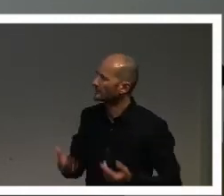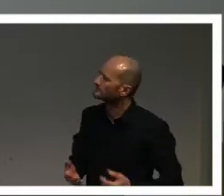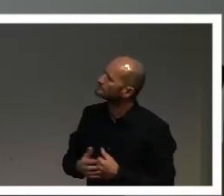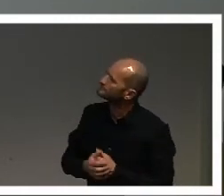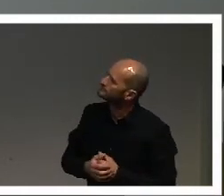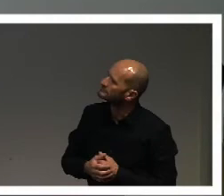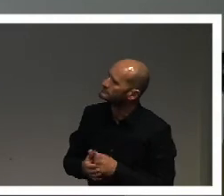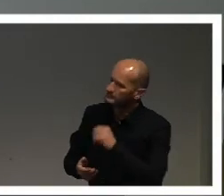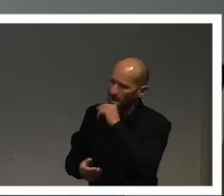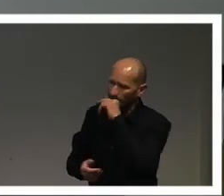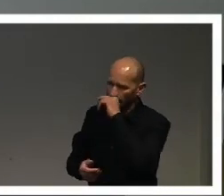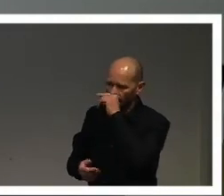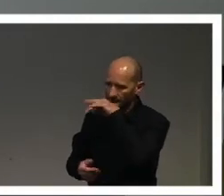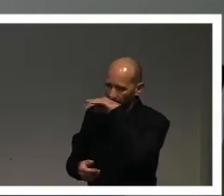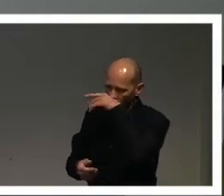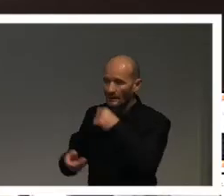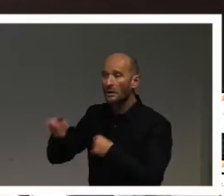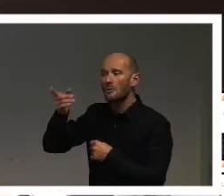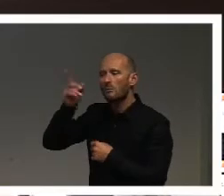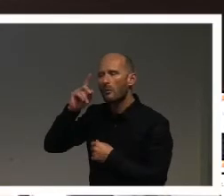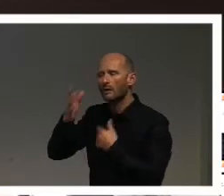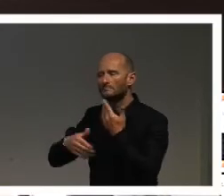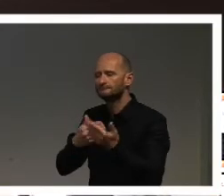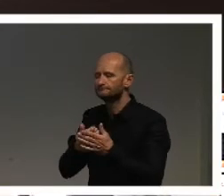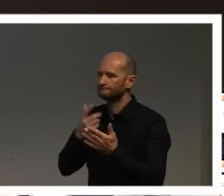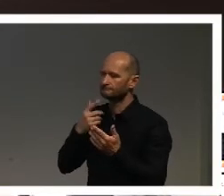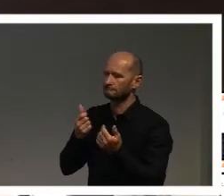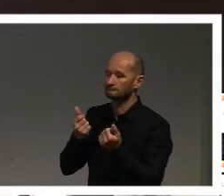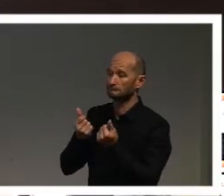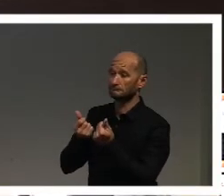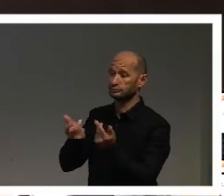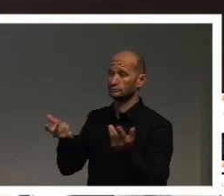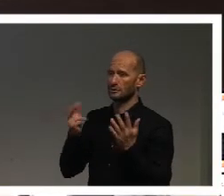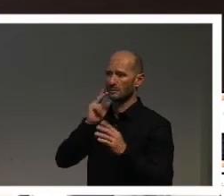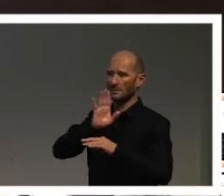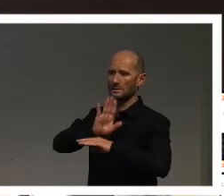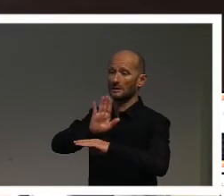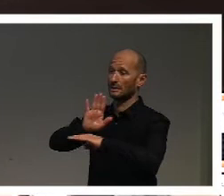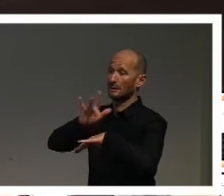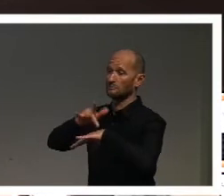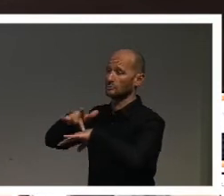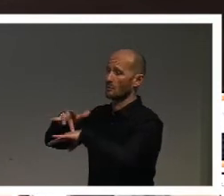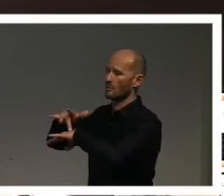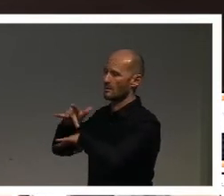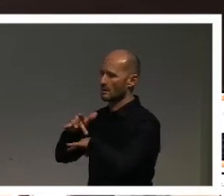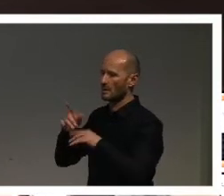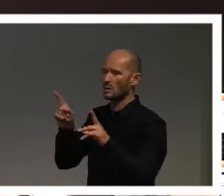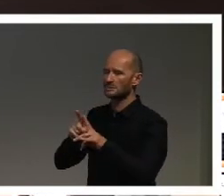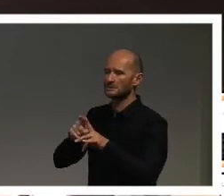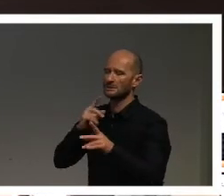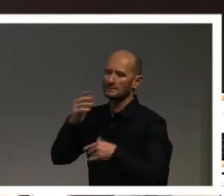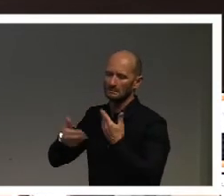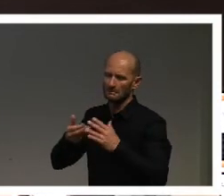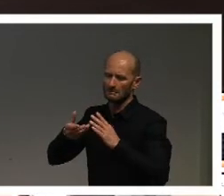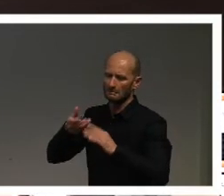Alors, pourquoi je vous parle de tout ça? Parce qu'on parle de polyexposition, mais il y a aussi cette question de l'exposome qui revient, puis voilà, pour